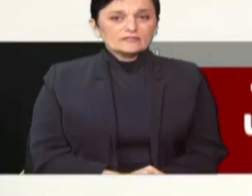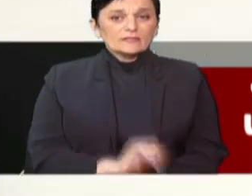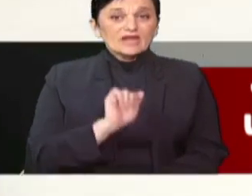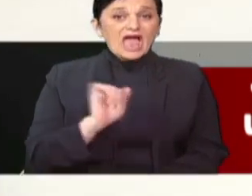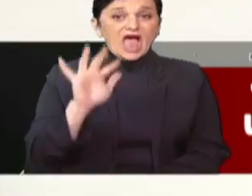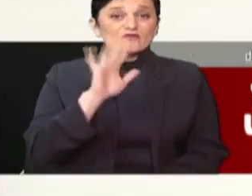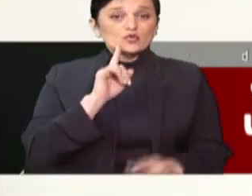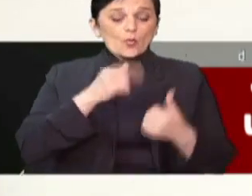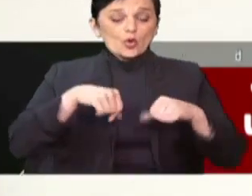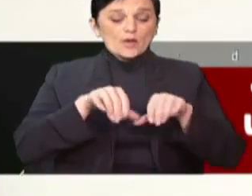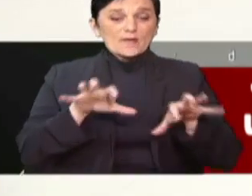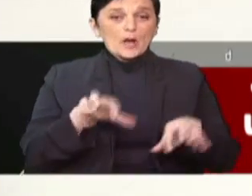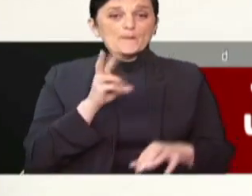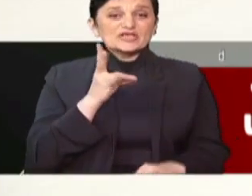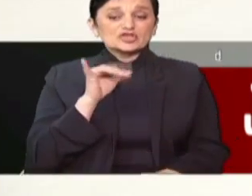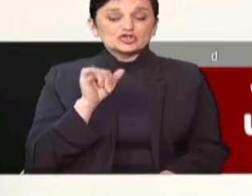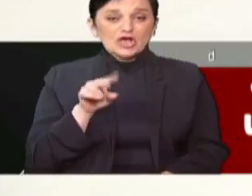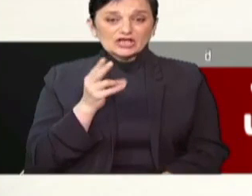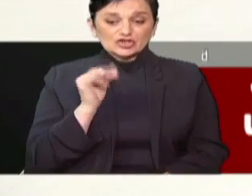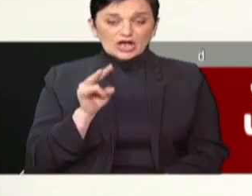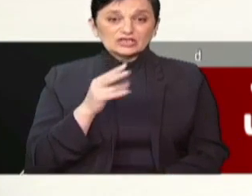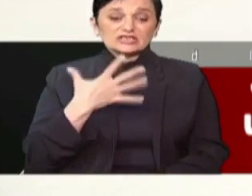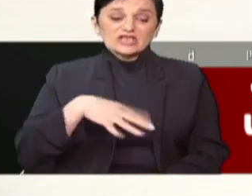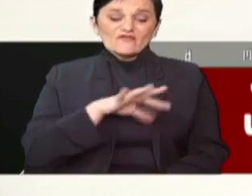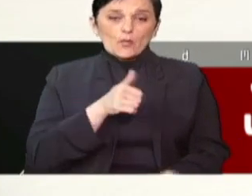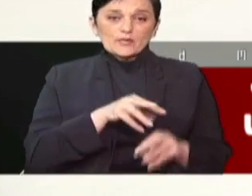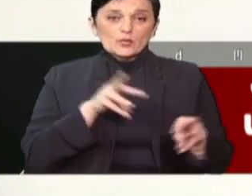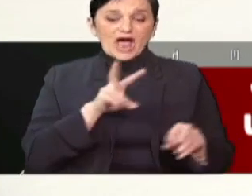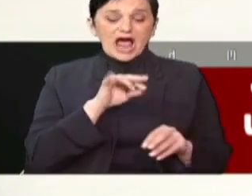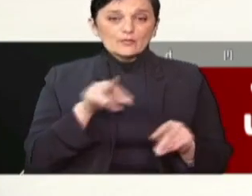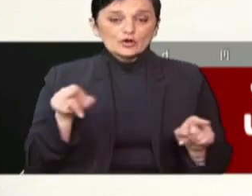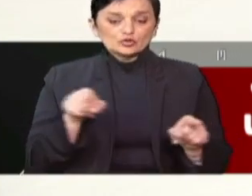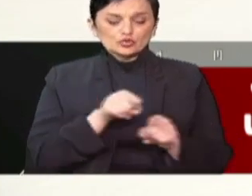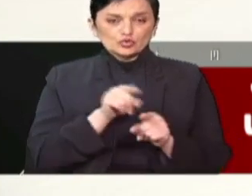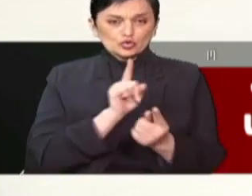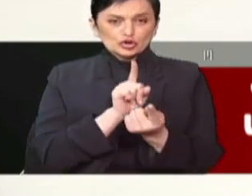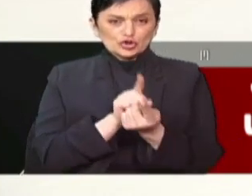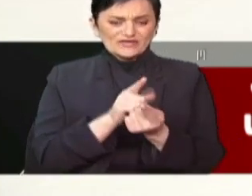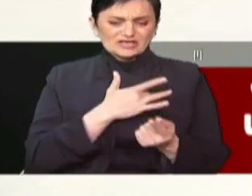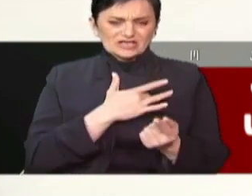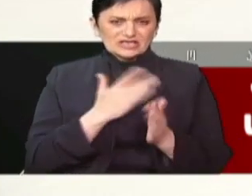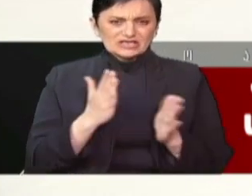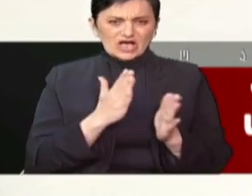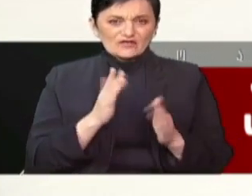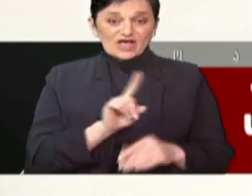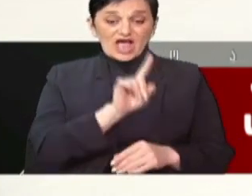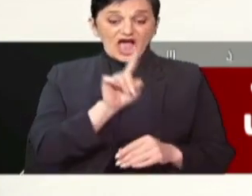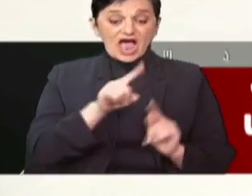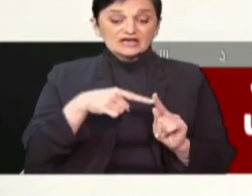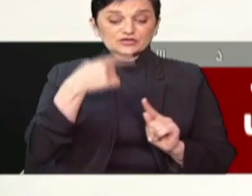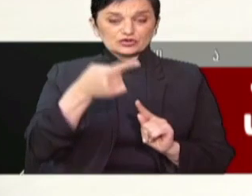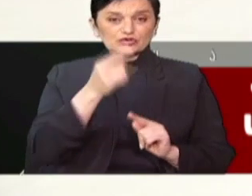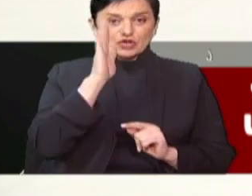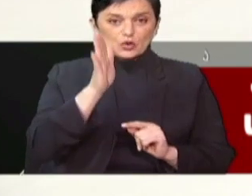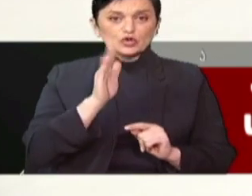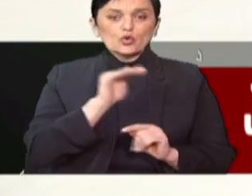Europul საბჭოს პრეზიდენტ შარლ მიშელსა და საქართველოს პრემიერ-მინისტრ ირაკლი ღარიბაშვილს შორის შეხვედრა დაახლოებით 1 საათში გამართება.